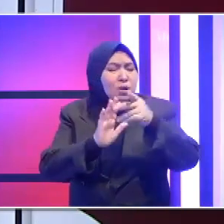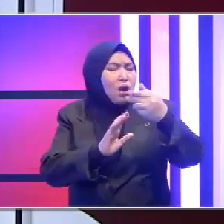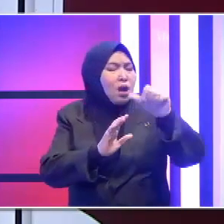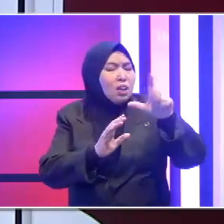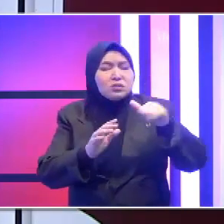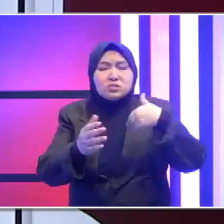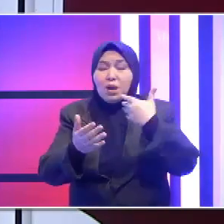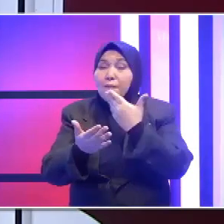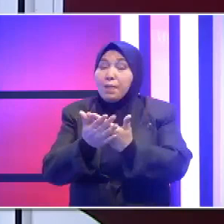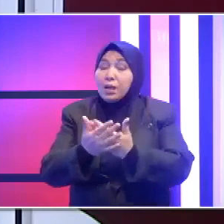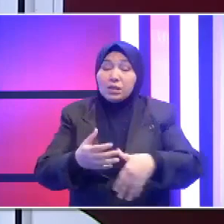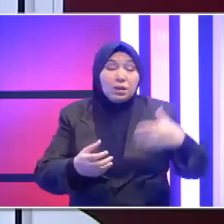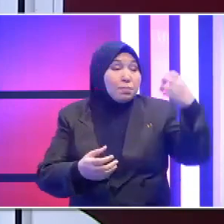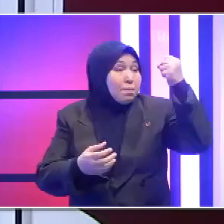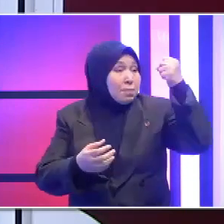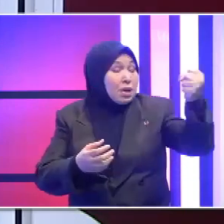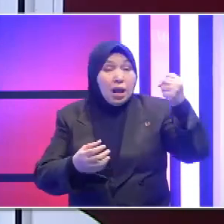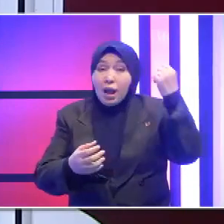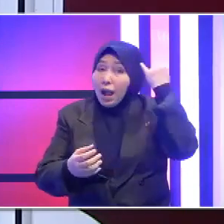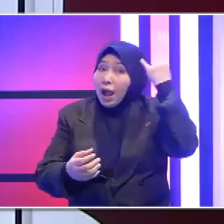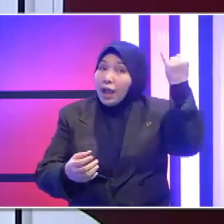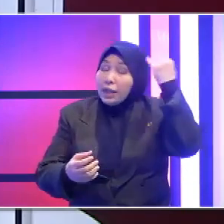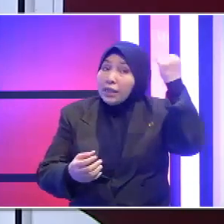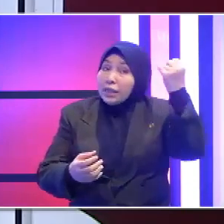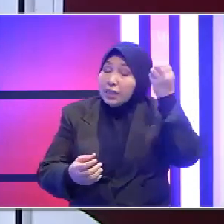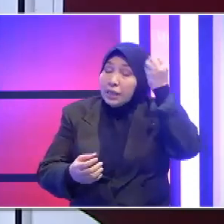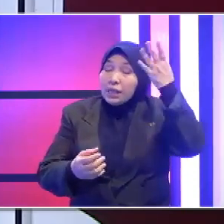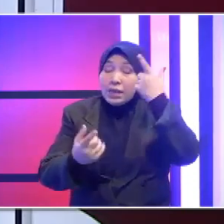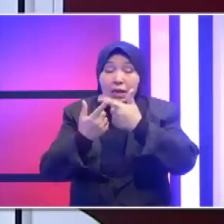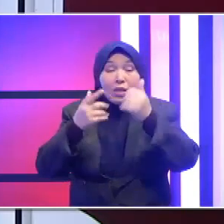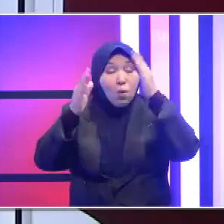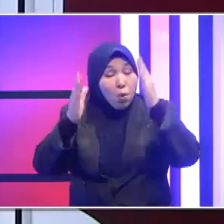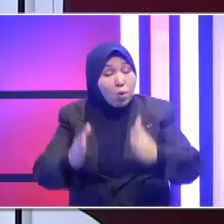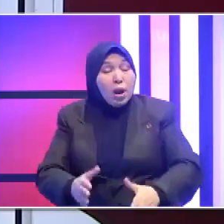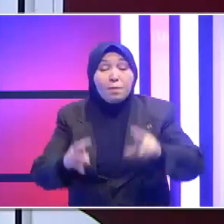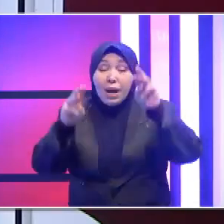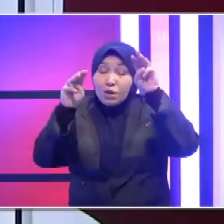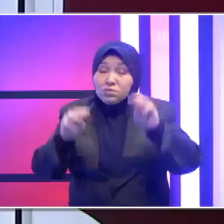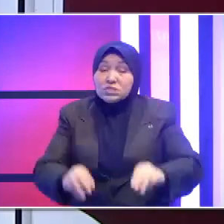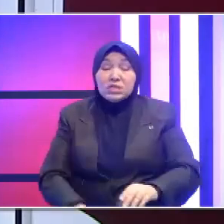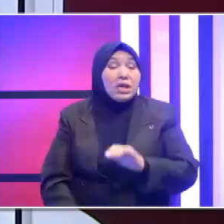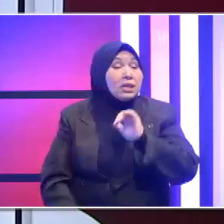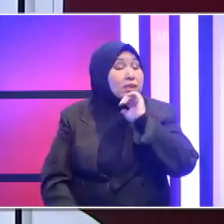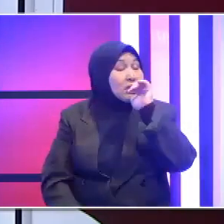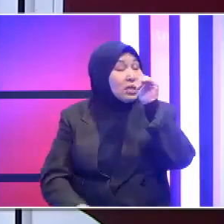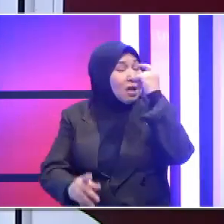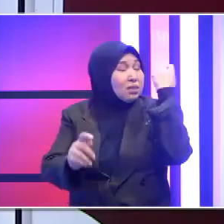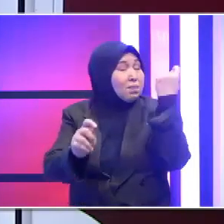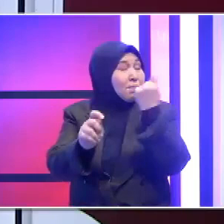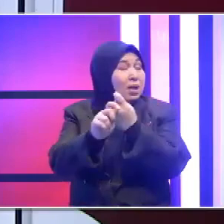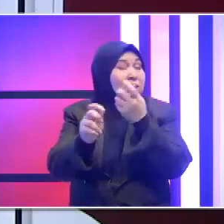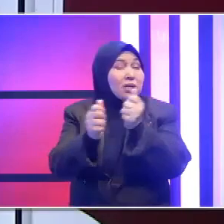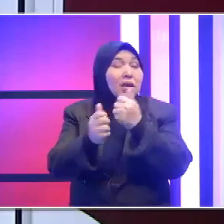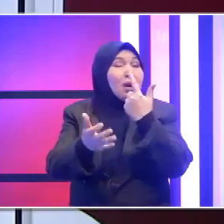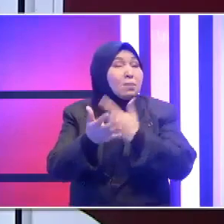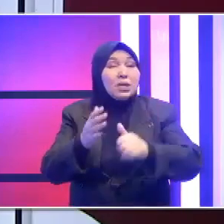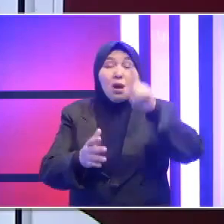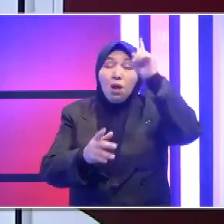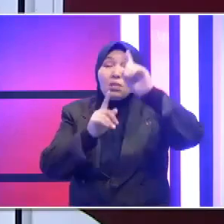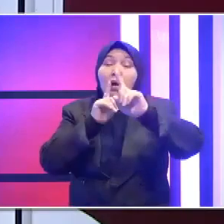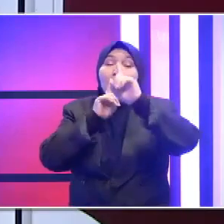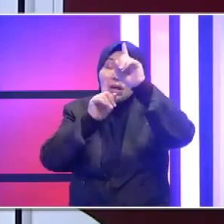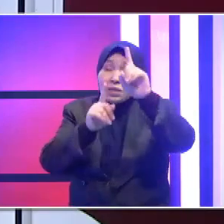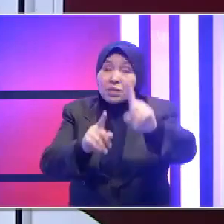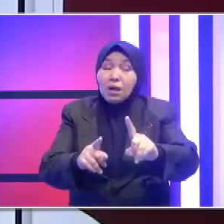memegang ideal daripada daripada orang manusia yang tidak tepat dengan Apple ya Allah perintahkan